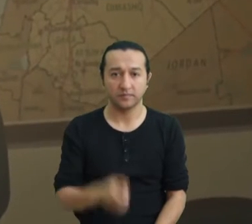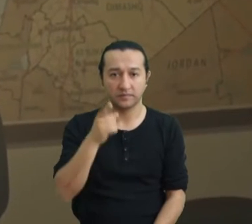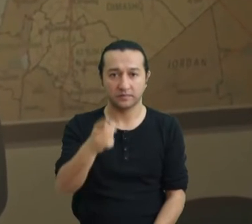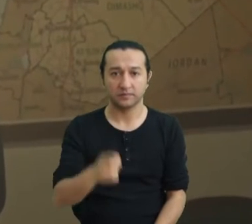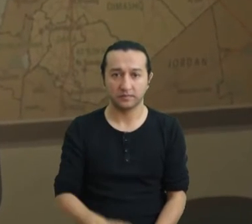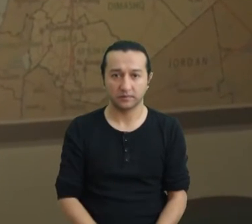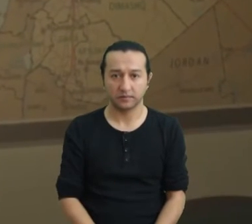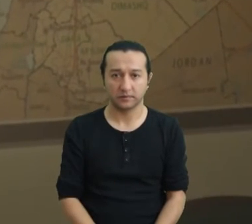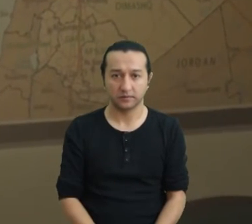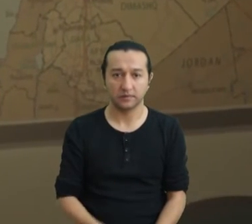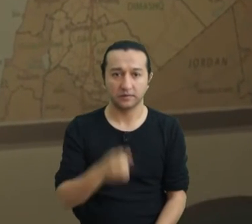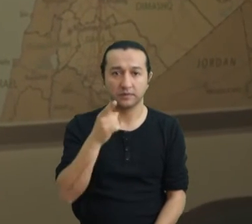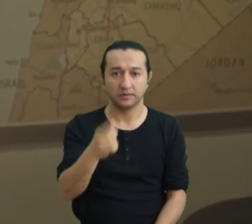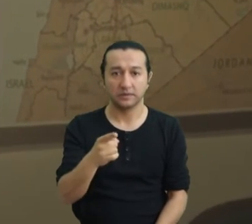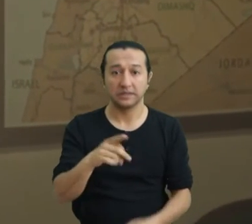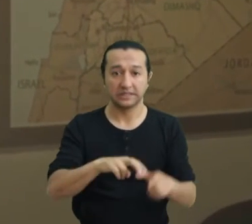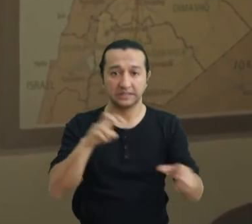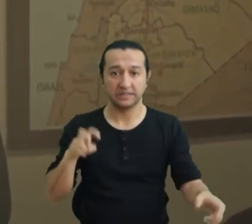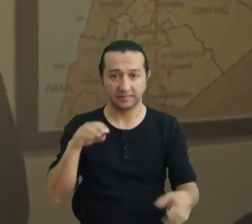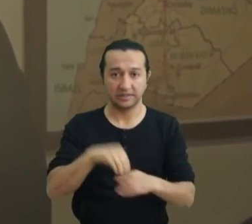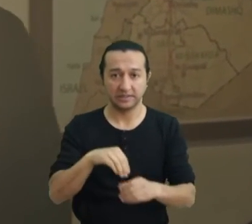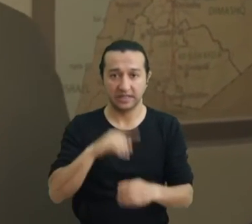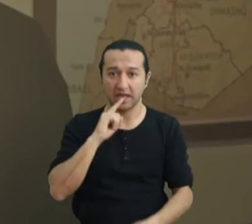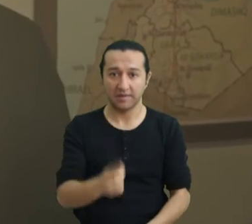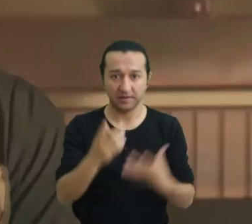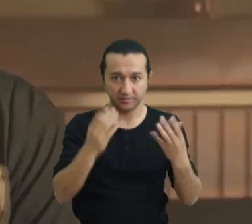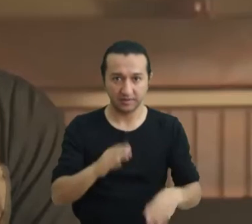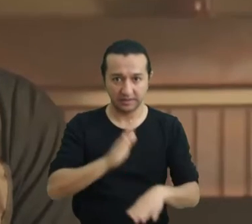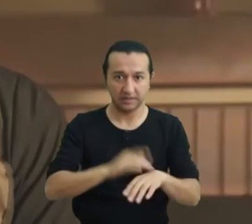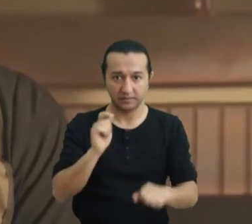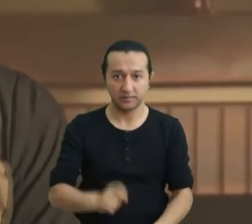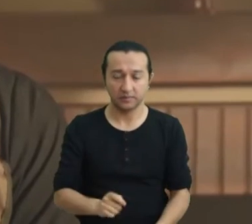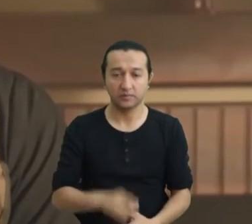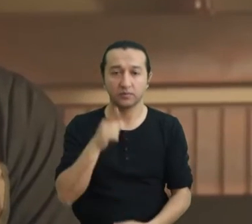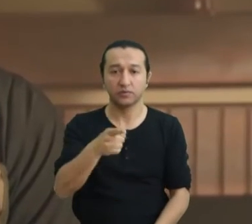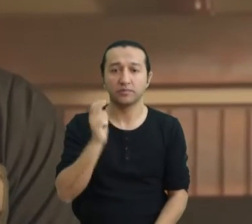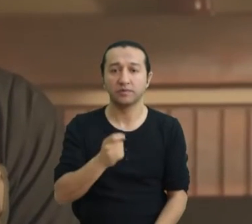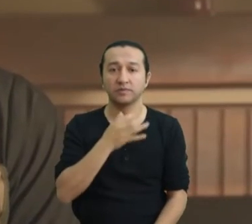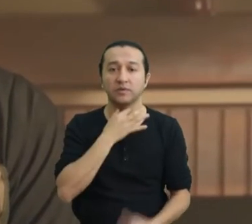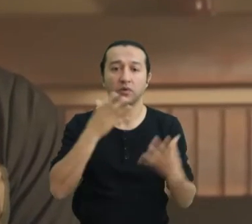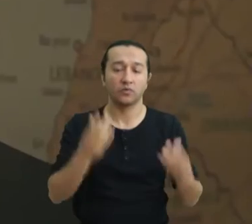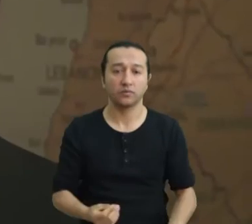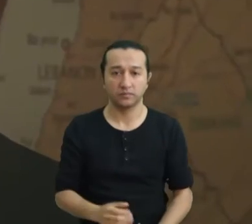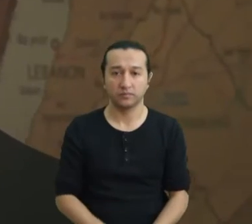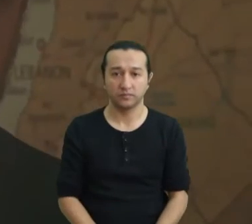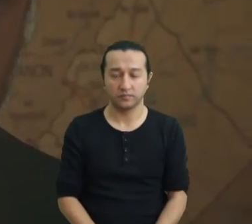Sen çekilmek için emir mi verdin? Buna mecbur kaldım Halife